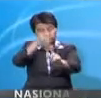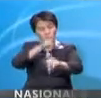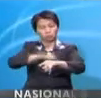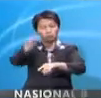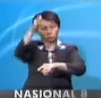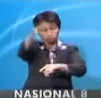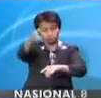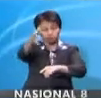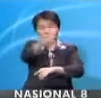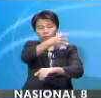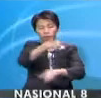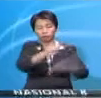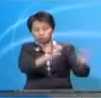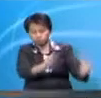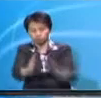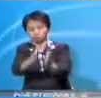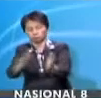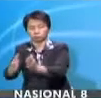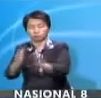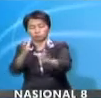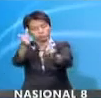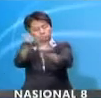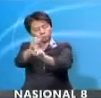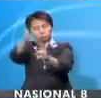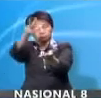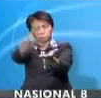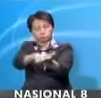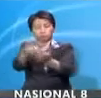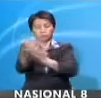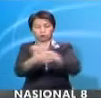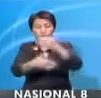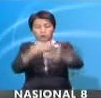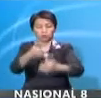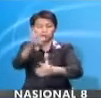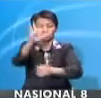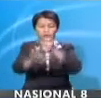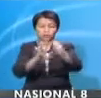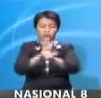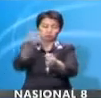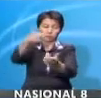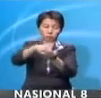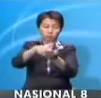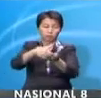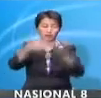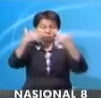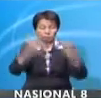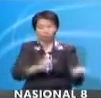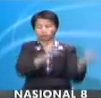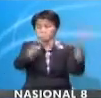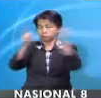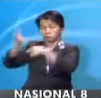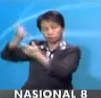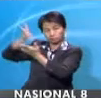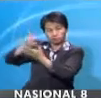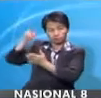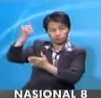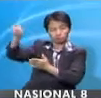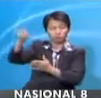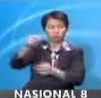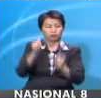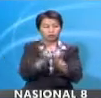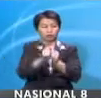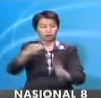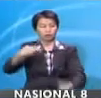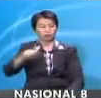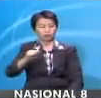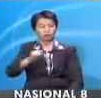depan sekaligus merealisasikan hasrat mencapai status negara maju 5 tahun akan datang. Ya. Untuk perkembangan awal, kita berlintas langsung bersama Hazel